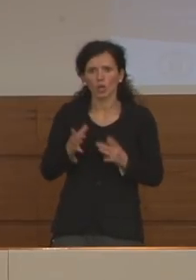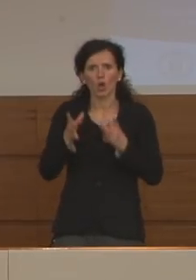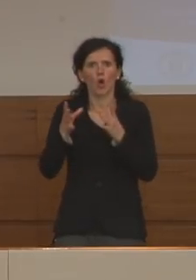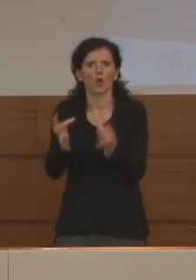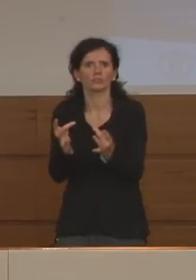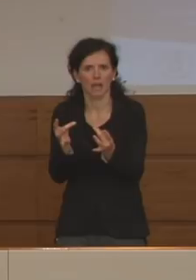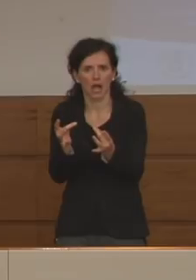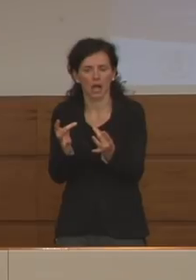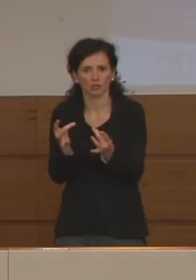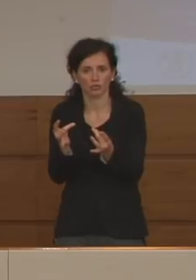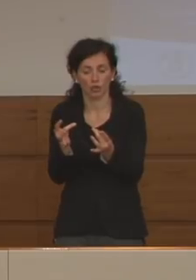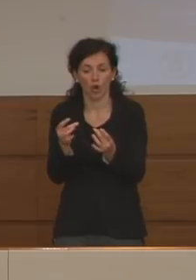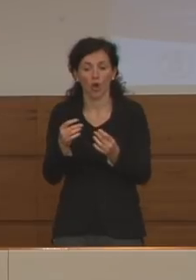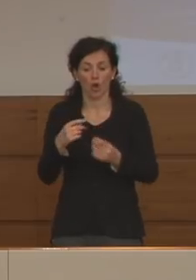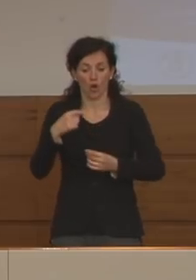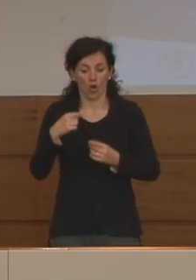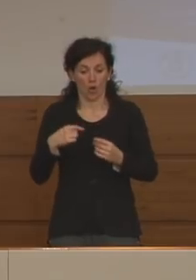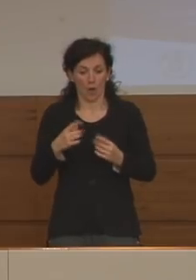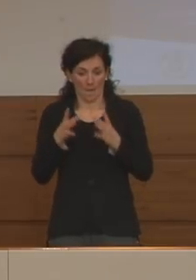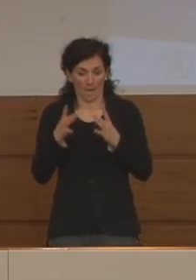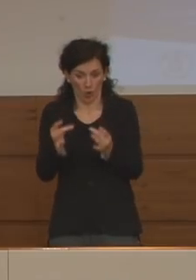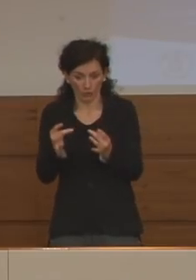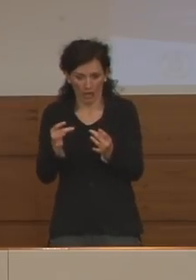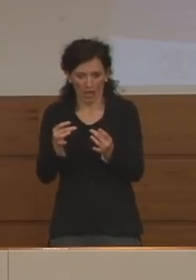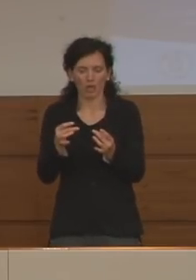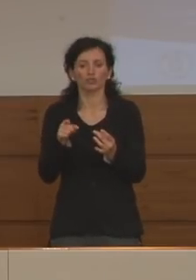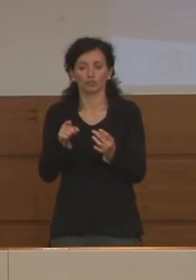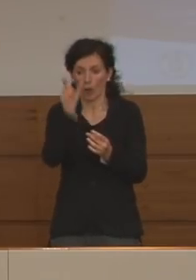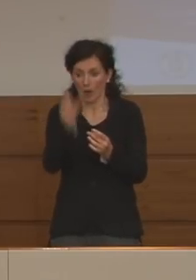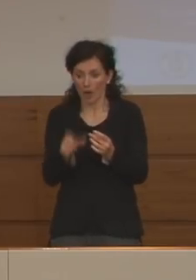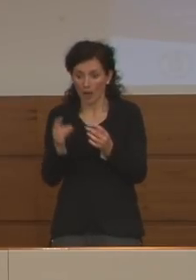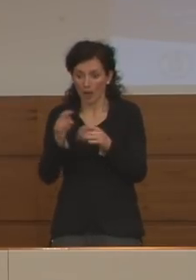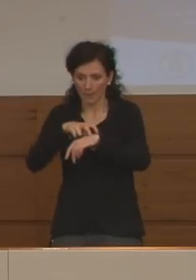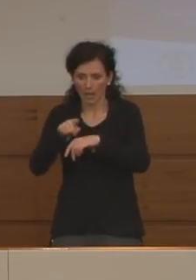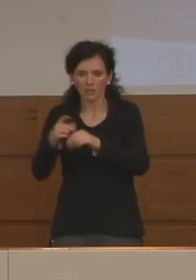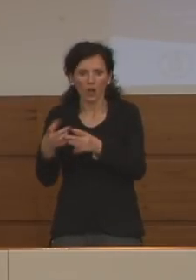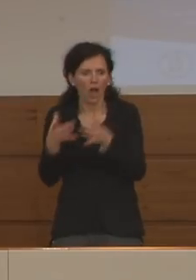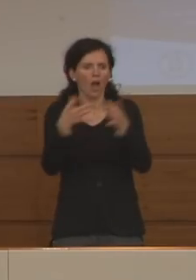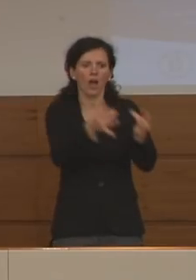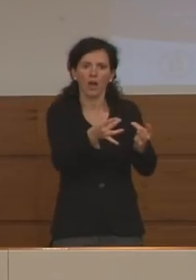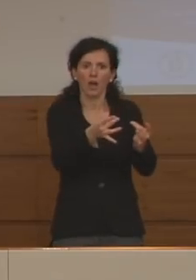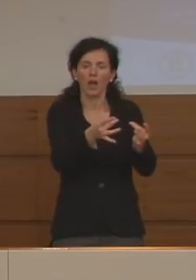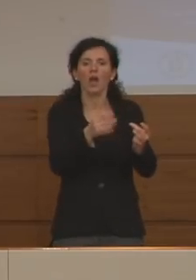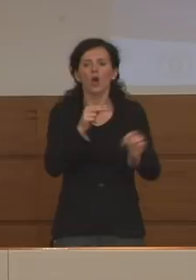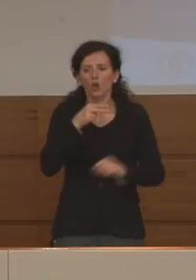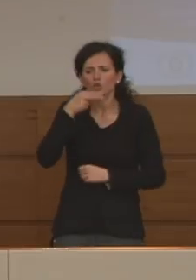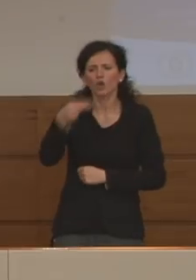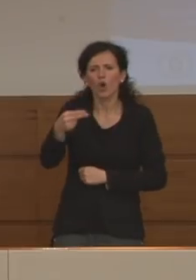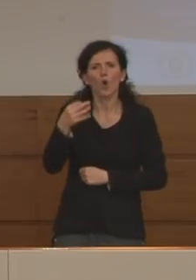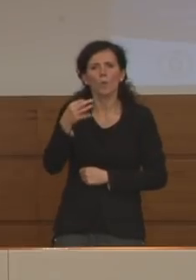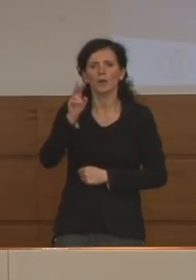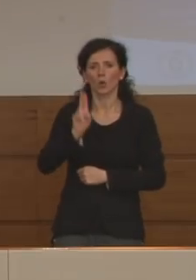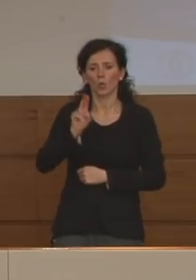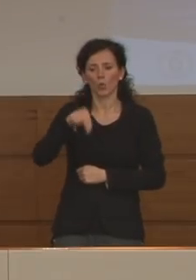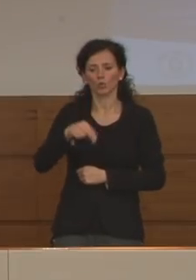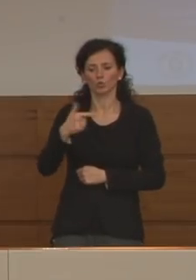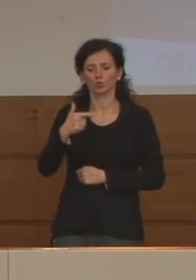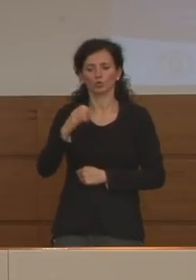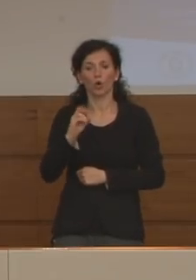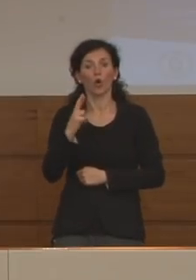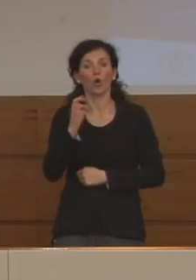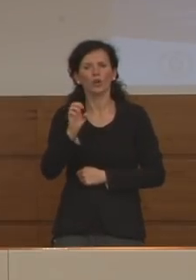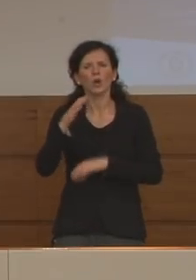a loro volta hanno contagiato chiaro la parola untore è stata utilizzata per prima dalla federazione era